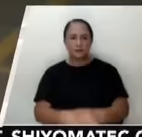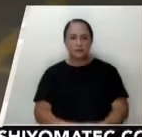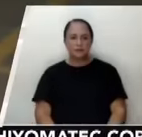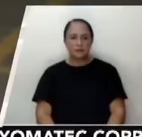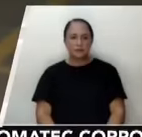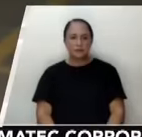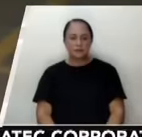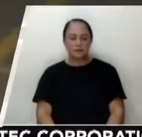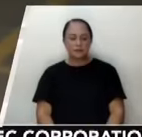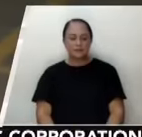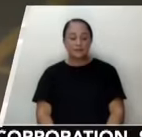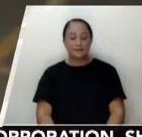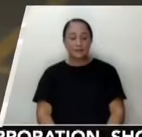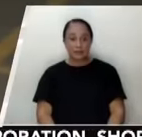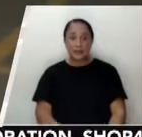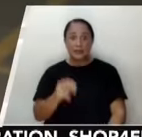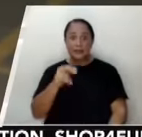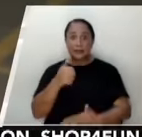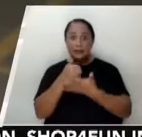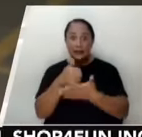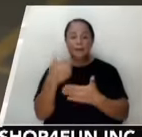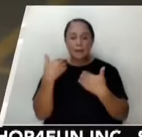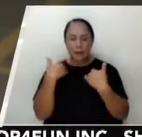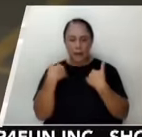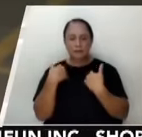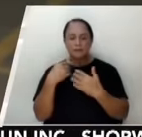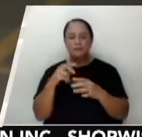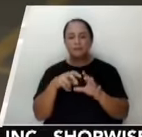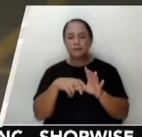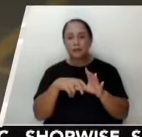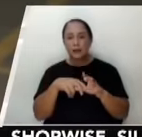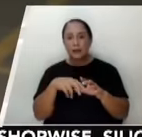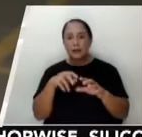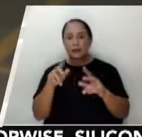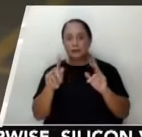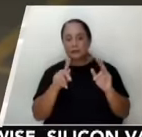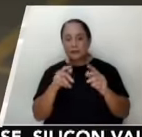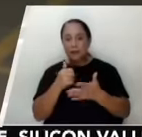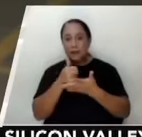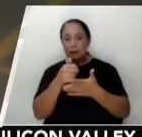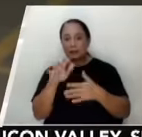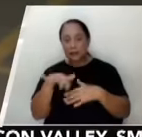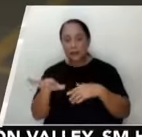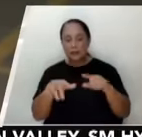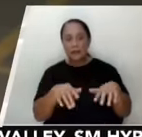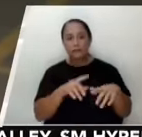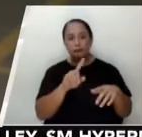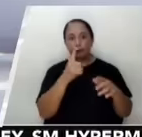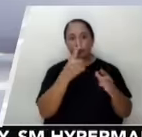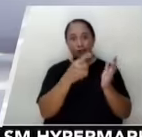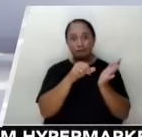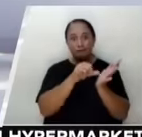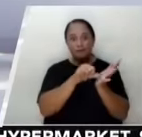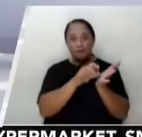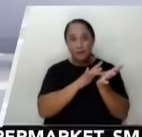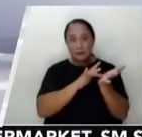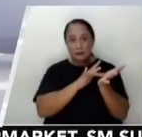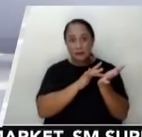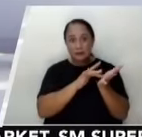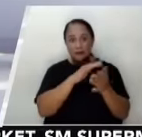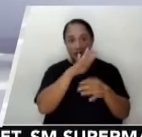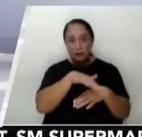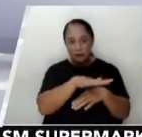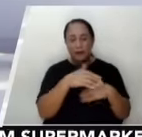Kung kailangan ng tulong, meron namang passenger help desk at first aid station dito sa terminal. Emil? Maraming salamat,